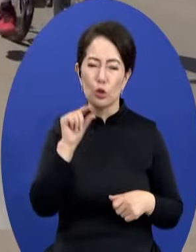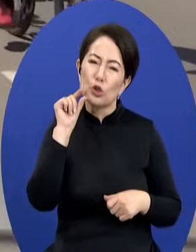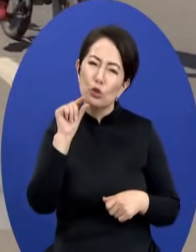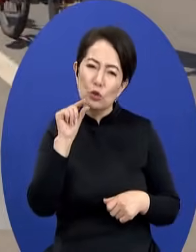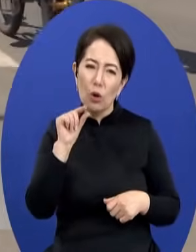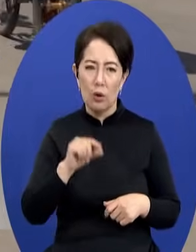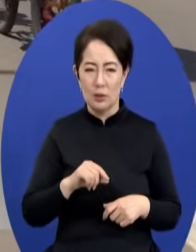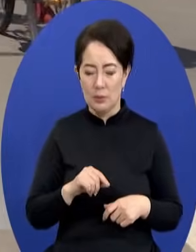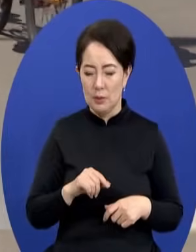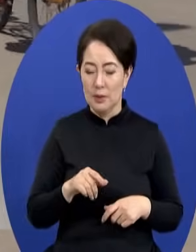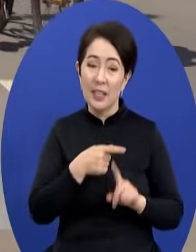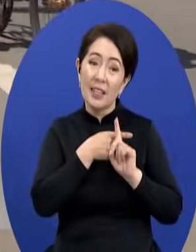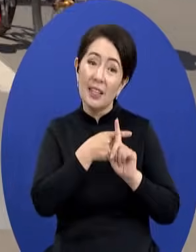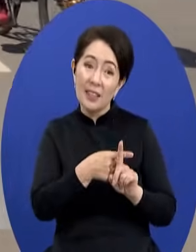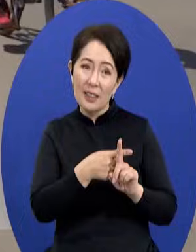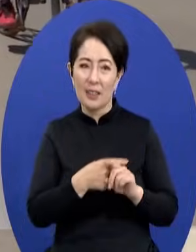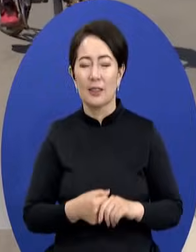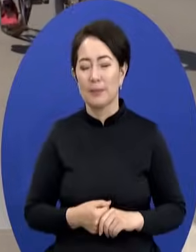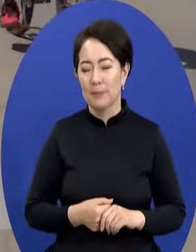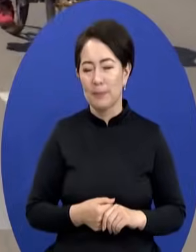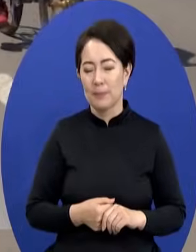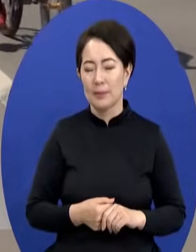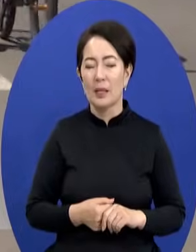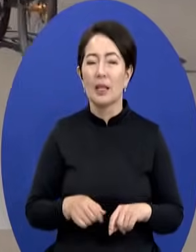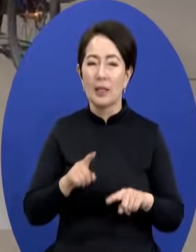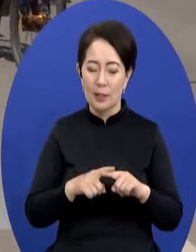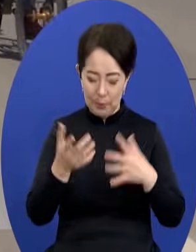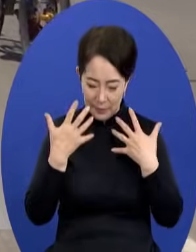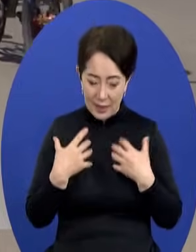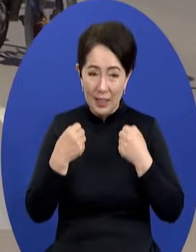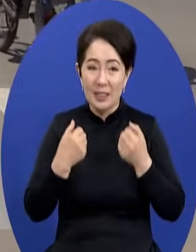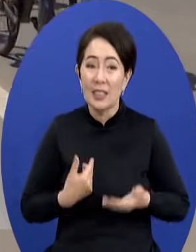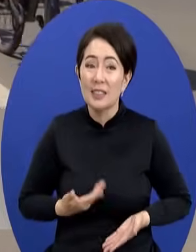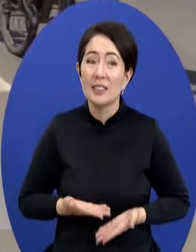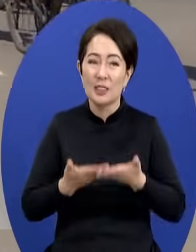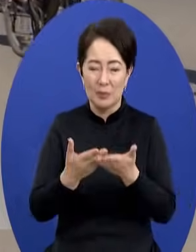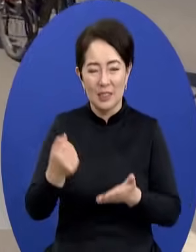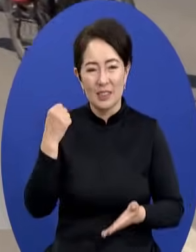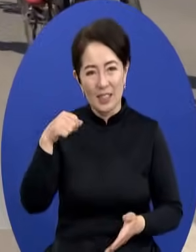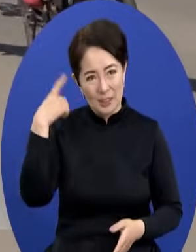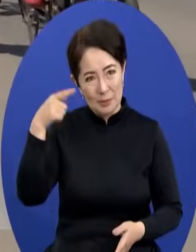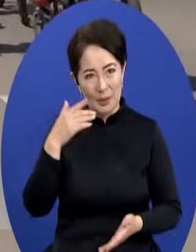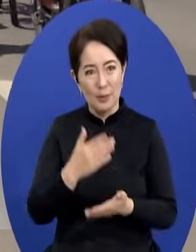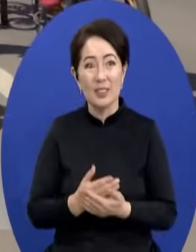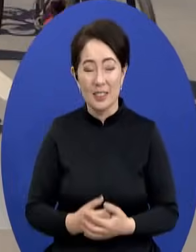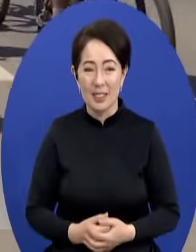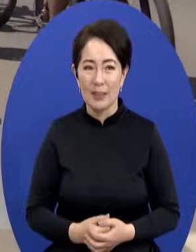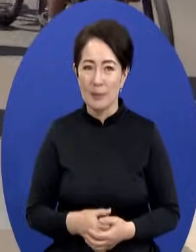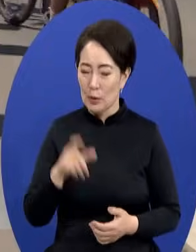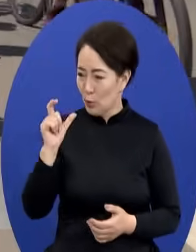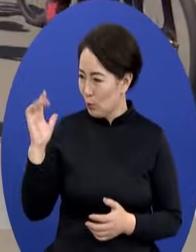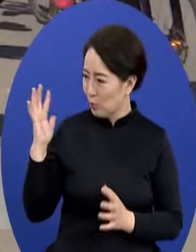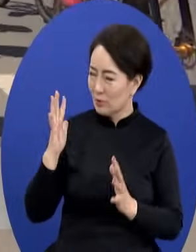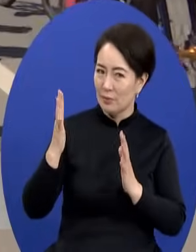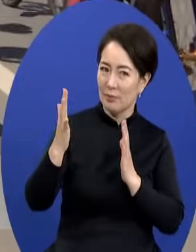гэсэн эрэг зүйлээр одоо бас дархлааг энэ дэмжиж чадсан байхаа гэж бодож чинь. Тэгээд том бол хүмүүс маш их